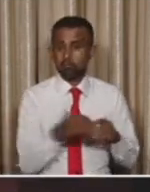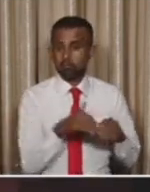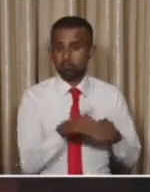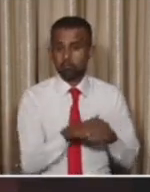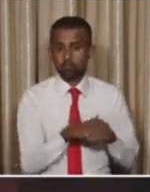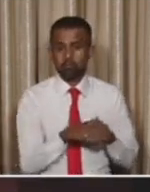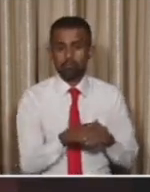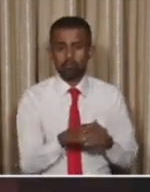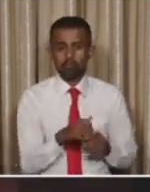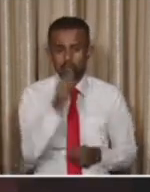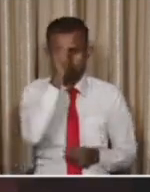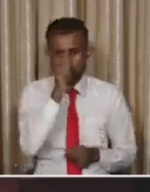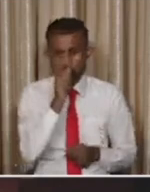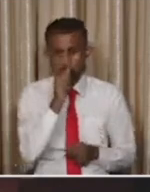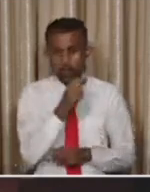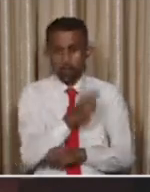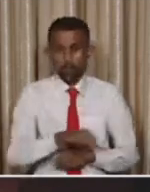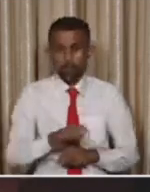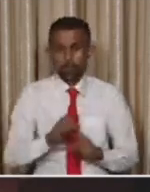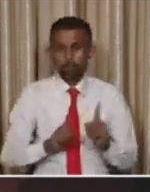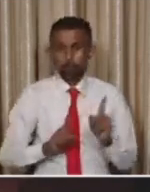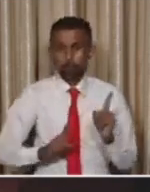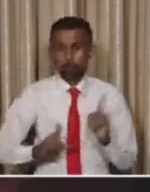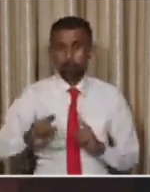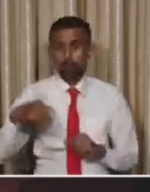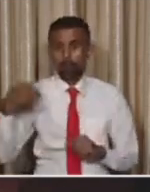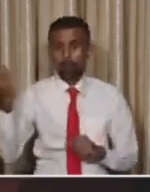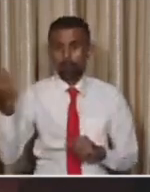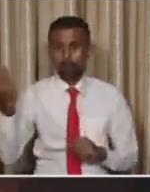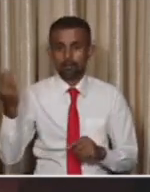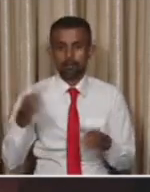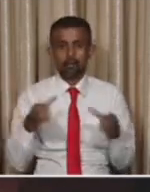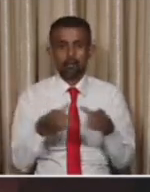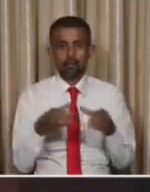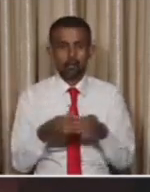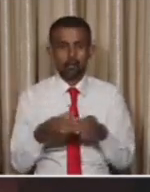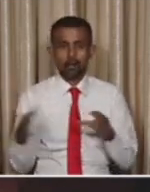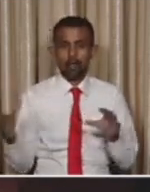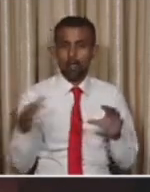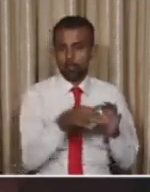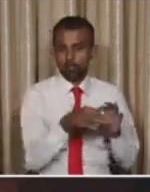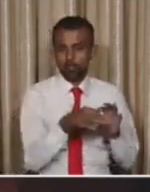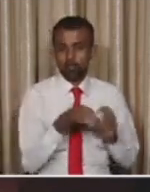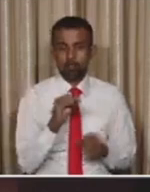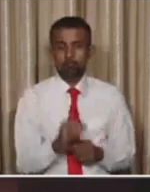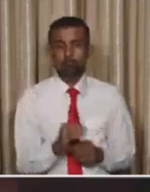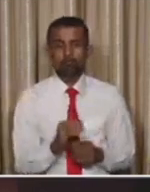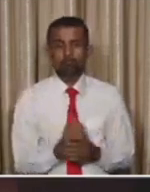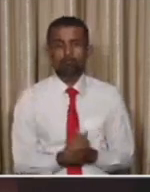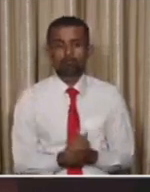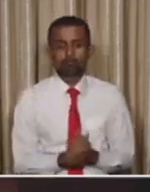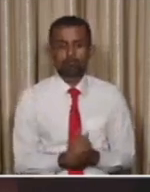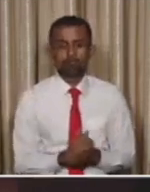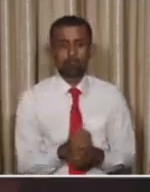කූට ක්‍රමවලින් බදු දැලට ඇතුල් නොවී එයින් පිටත සිටින කණ්ඩායම් ටික ඇතුළට ගත්තොත්, ඒ වගේම මේ